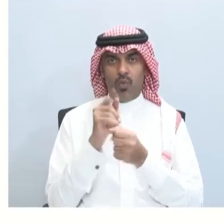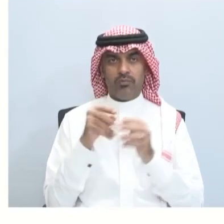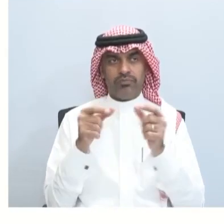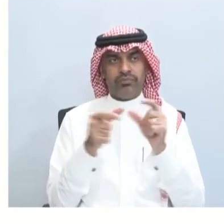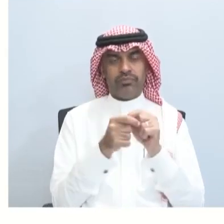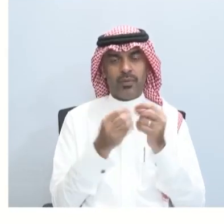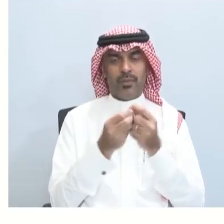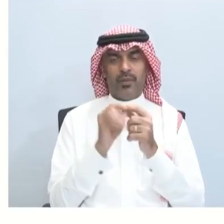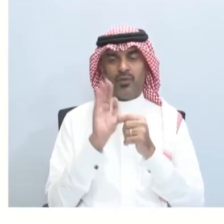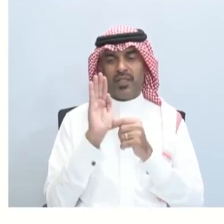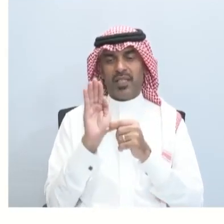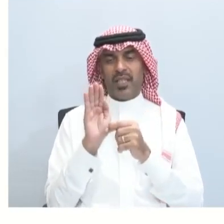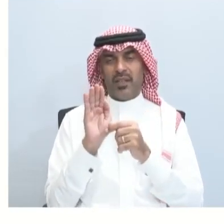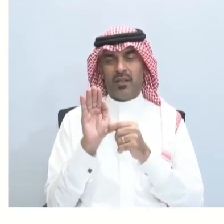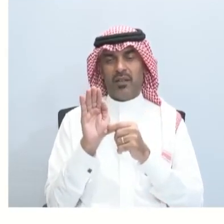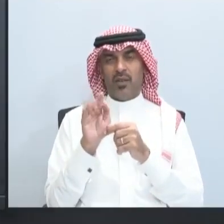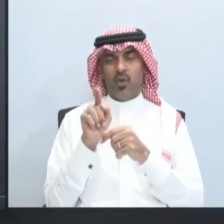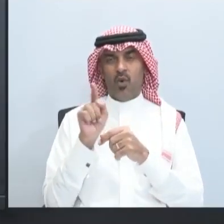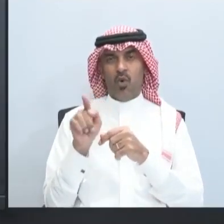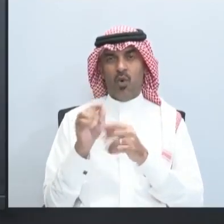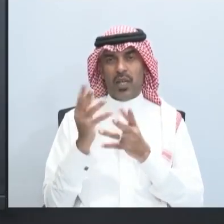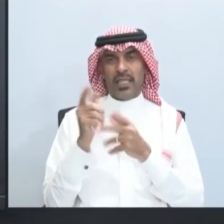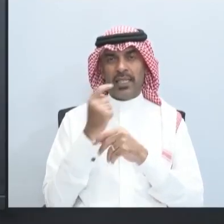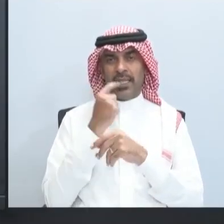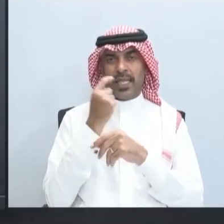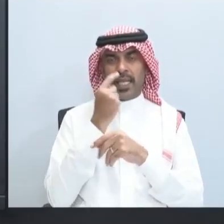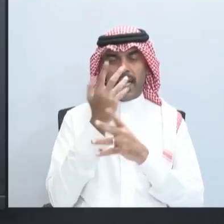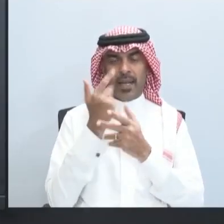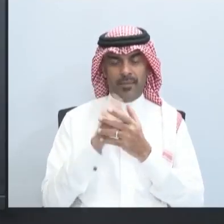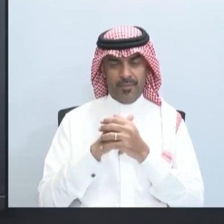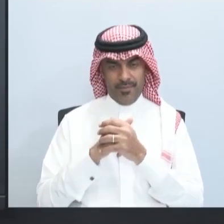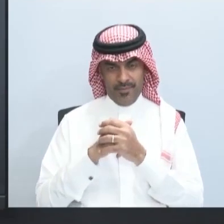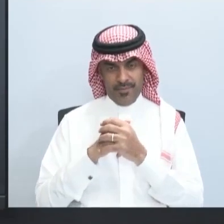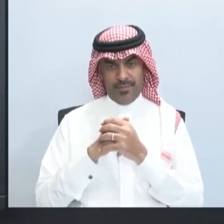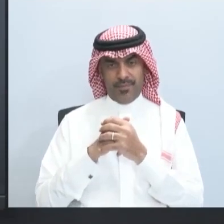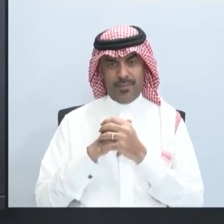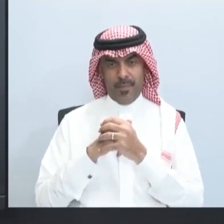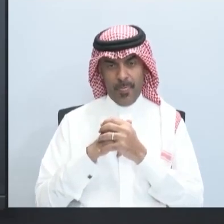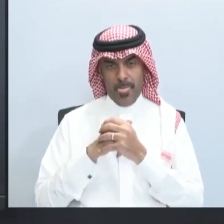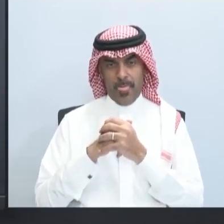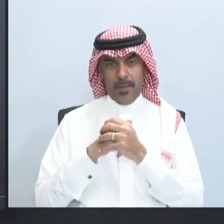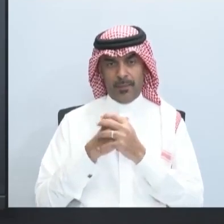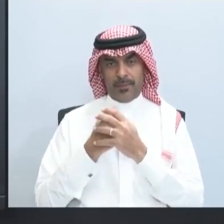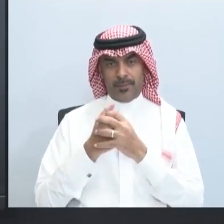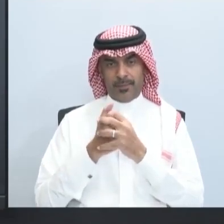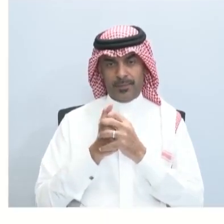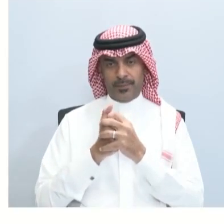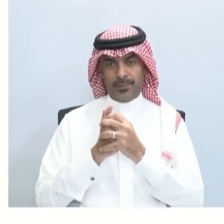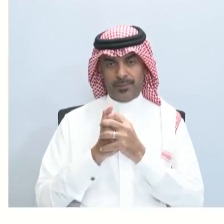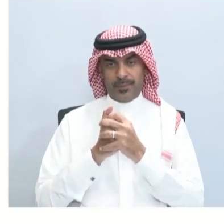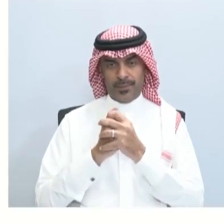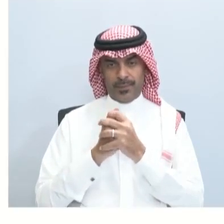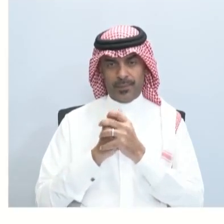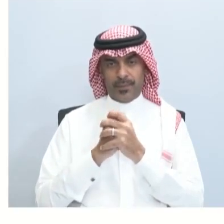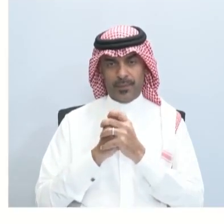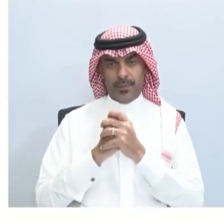ليكن سين يمثل ماذا يمثل عدد السنين التي على عماد ان يبلغها لكي يلتحق